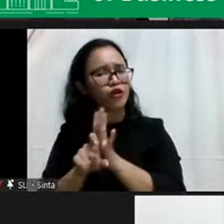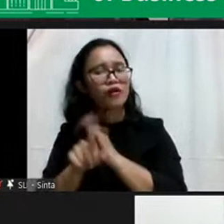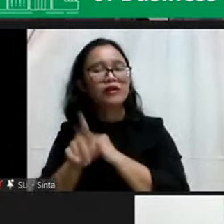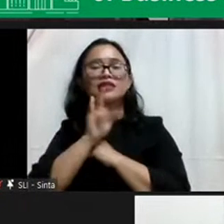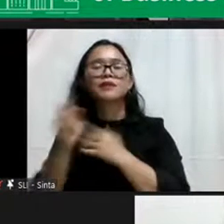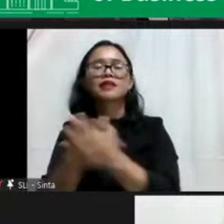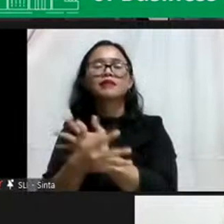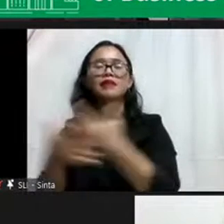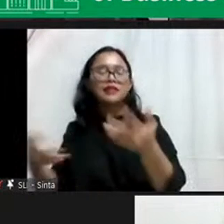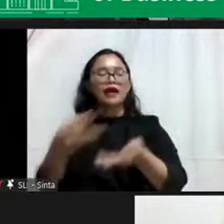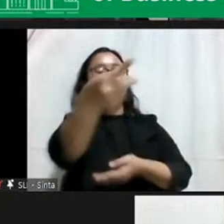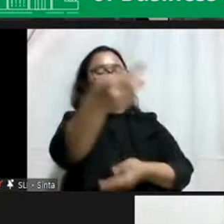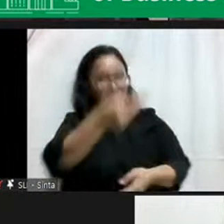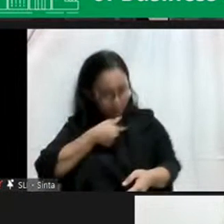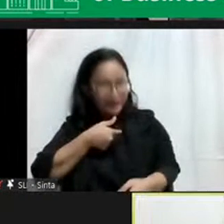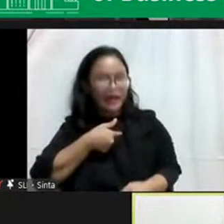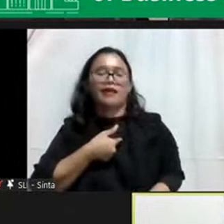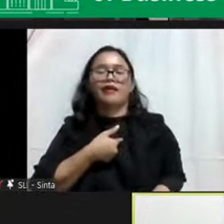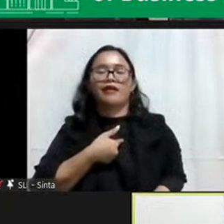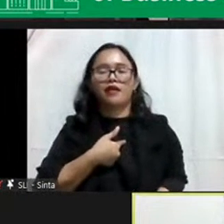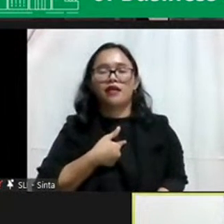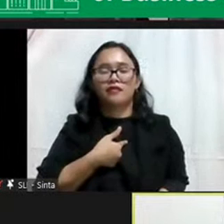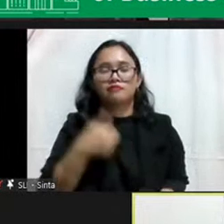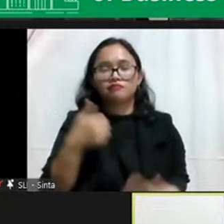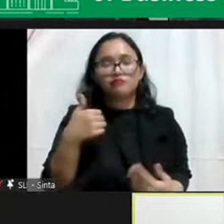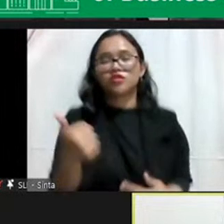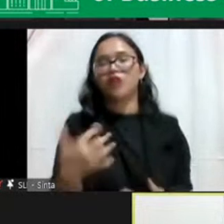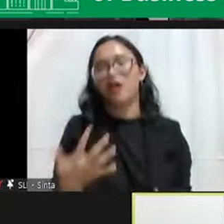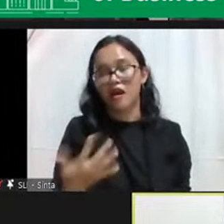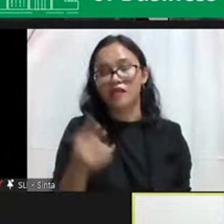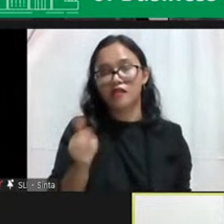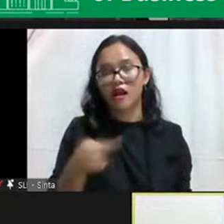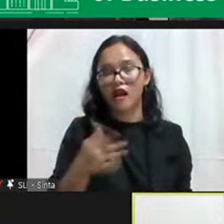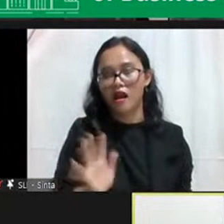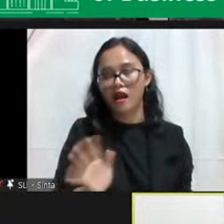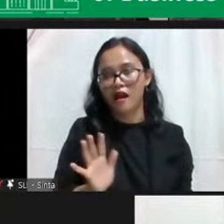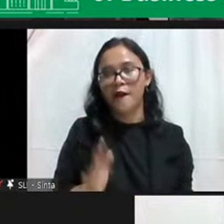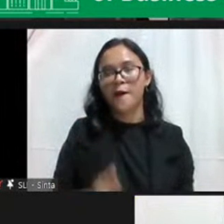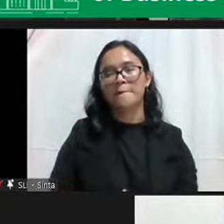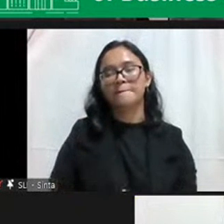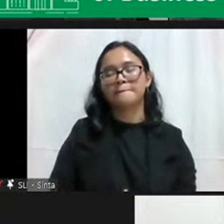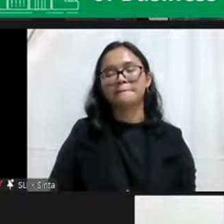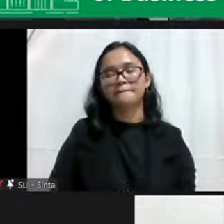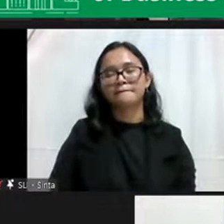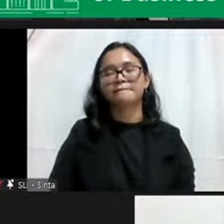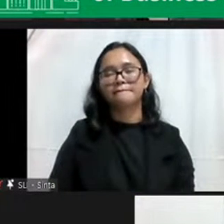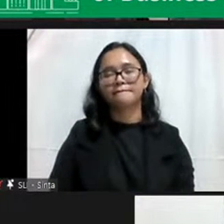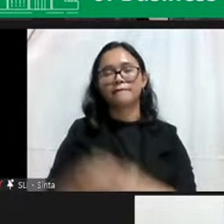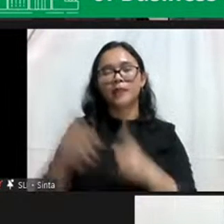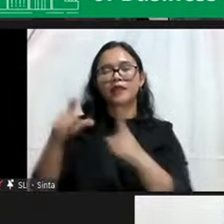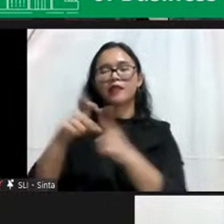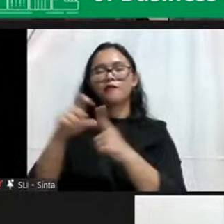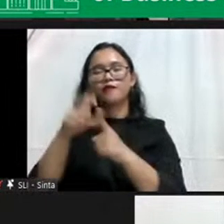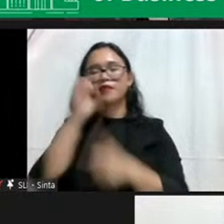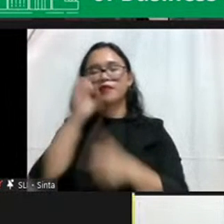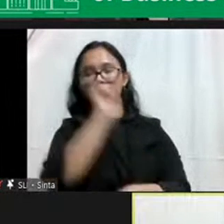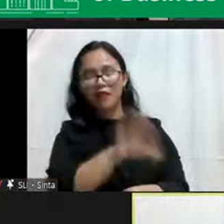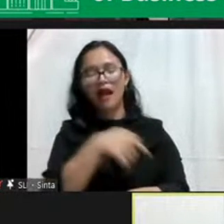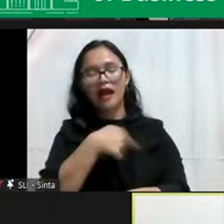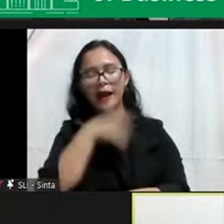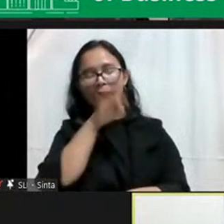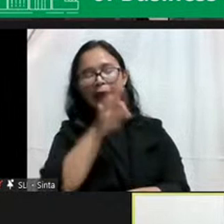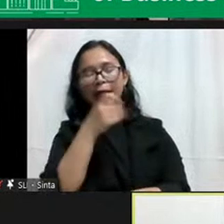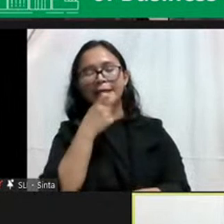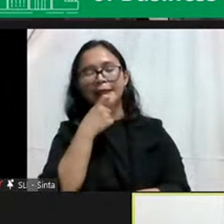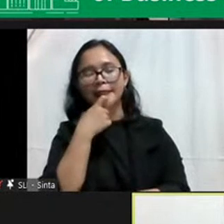kompensasi terhadap pelanggaran yang dialami silakan Baik Pak B eh berkaitan dengan forum multiphak itu